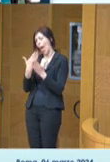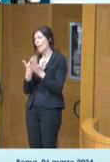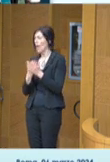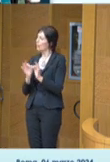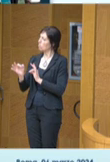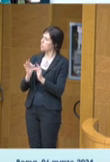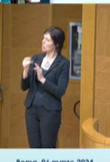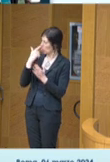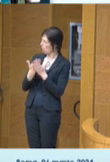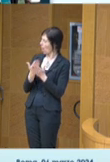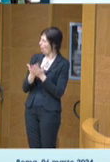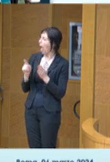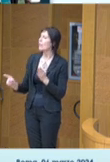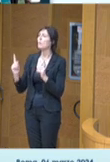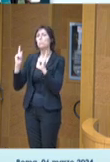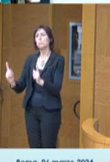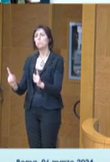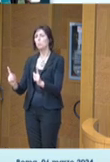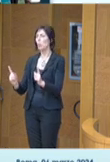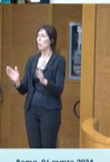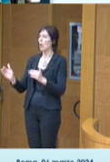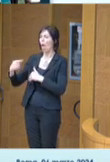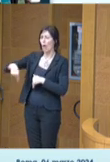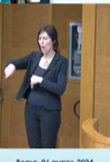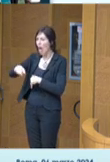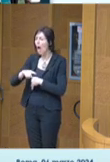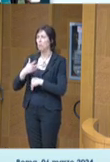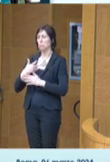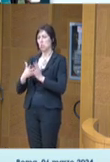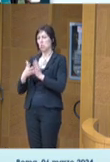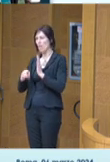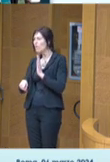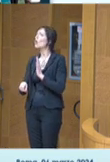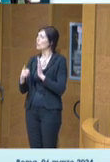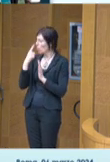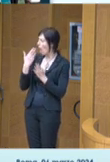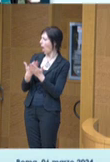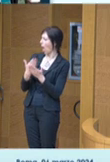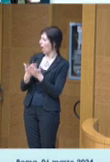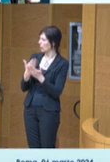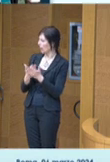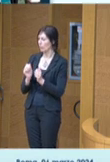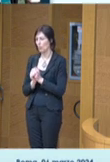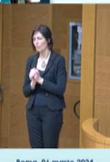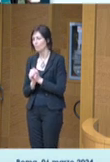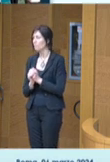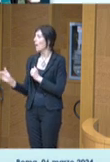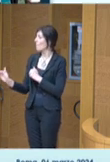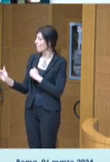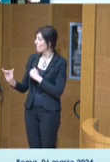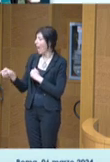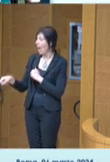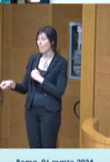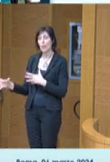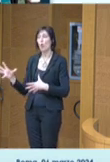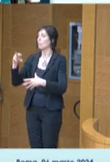e in base anche alla fisionomia della classe e alle sue difficoltà. E il bambino è diventato